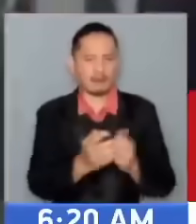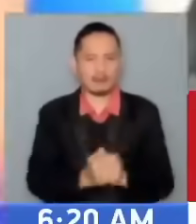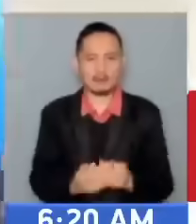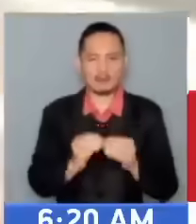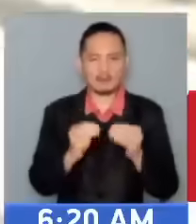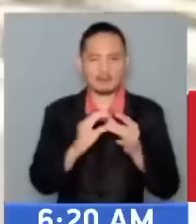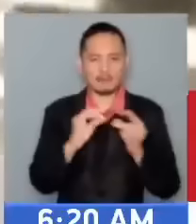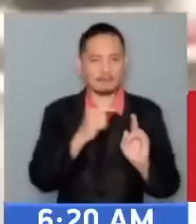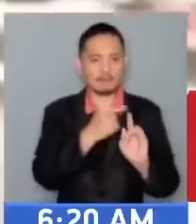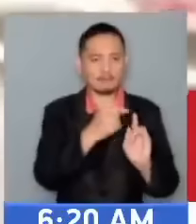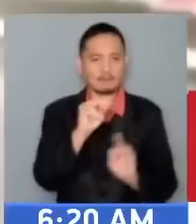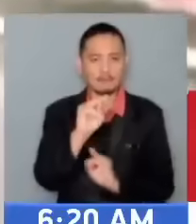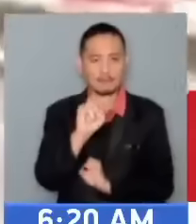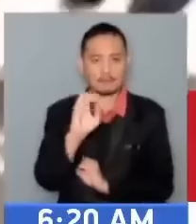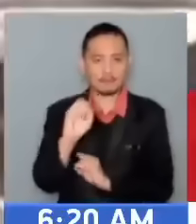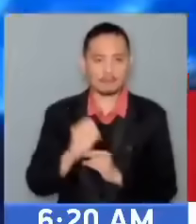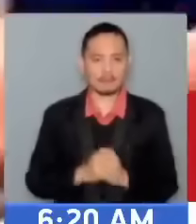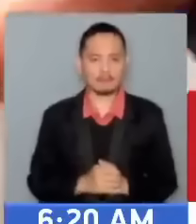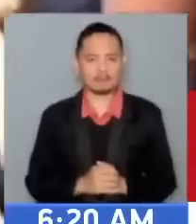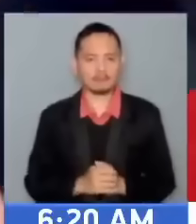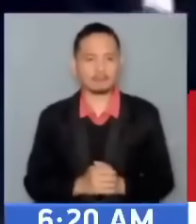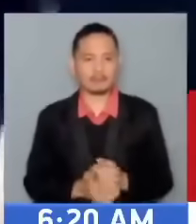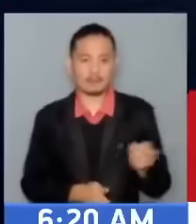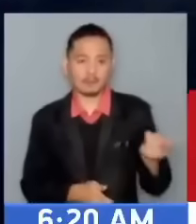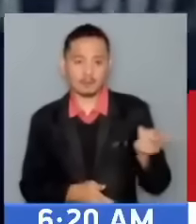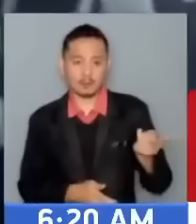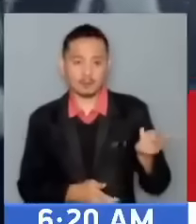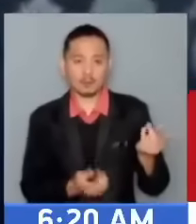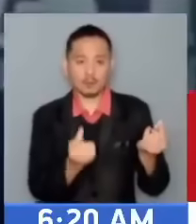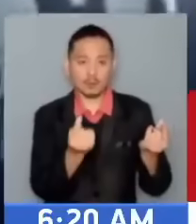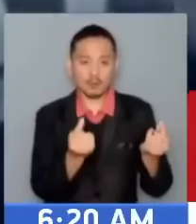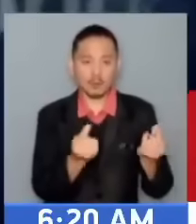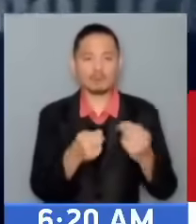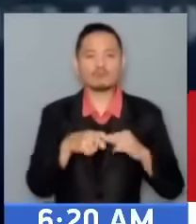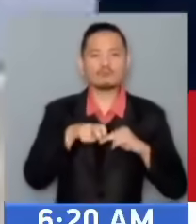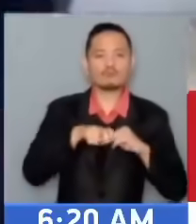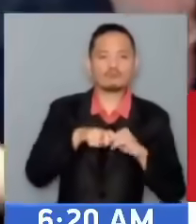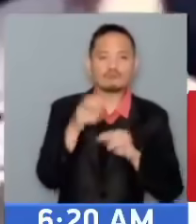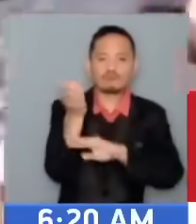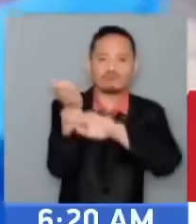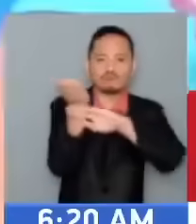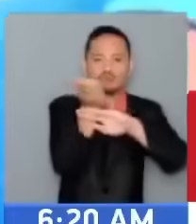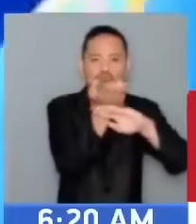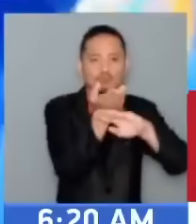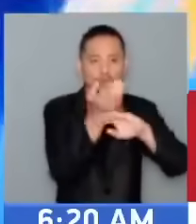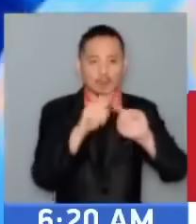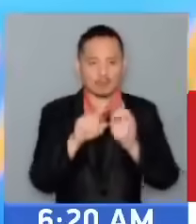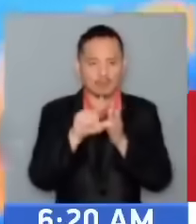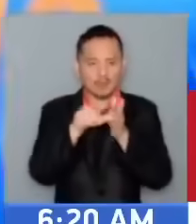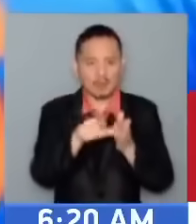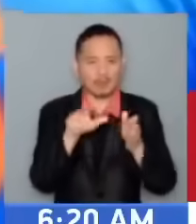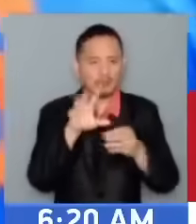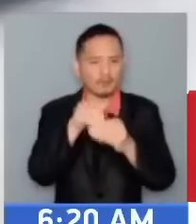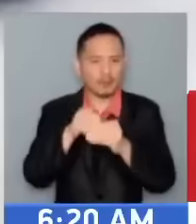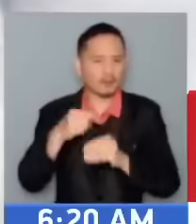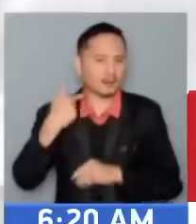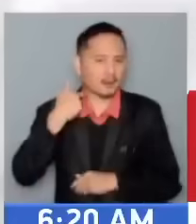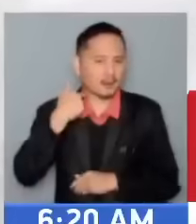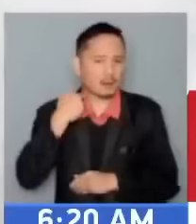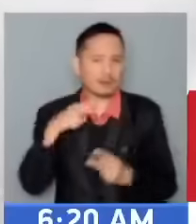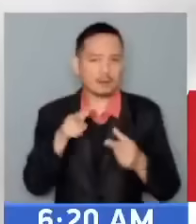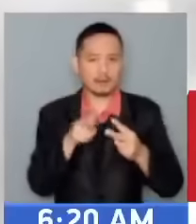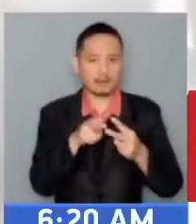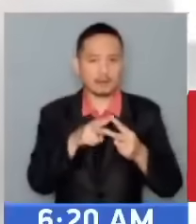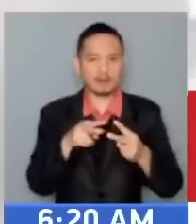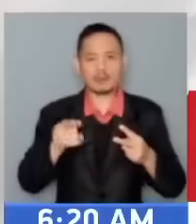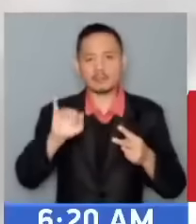Nanlilimos lang nung una pero pang-hold up pala ang pakay ng dalawang inarestong suspect sa Maynila. Kinilala silang sina Jesse De Lima at Alfredo